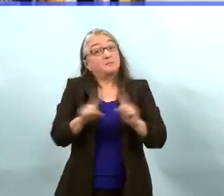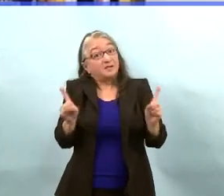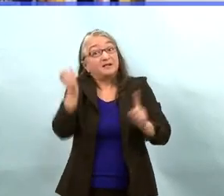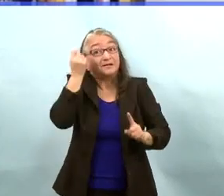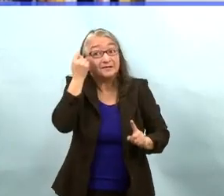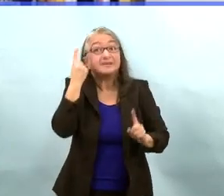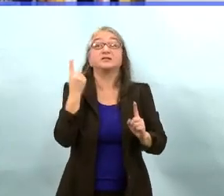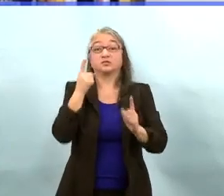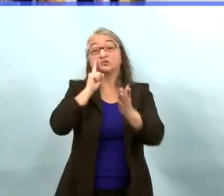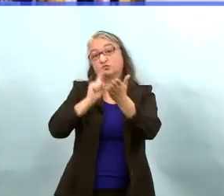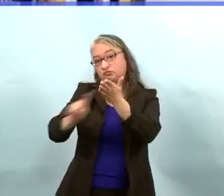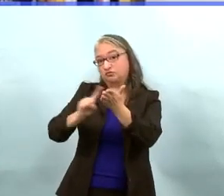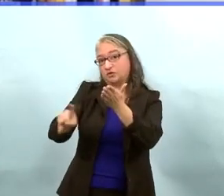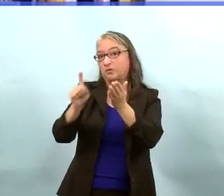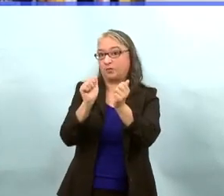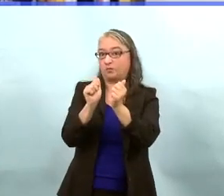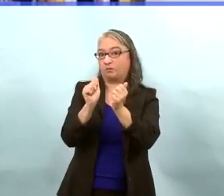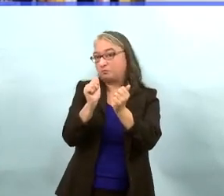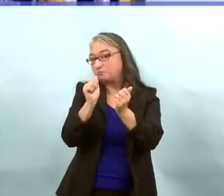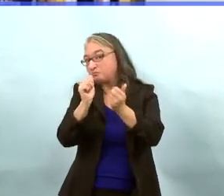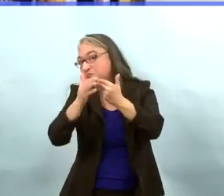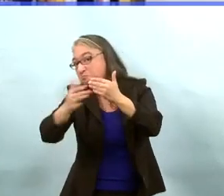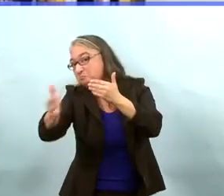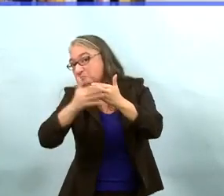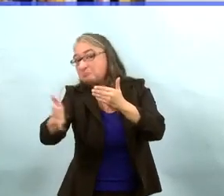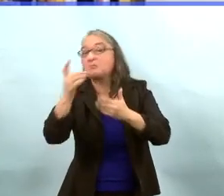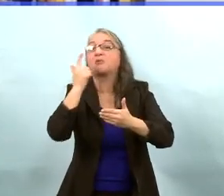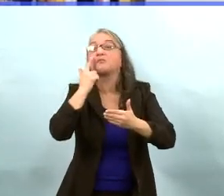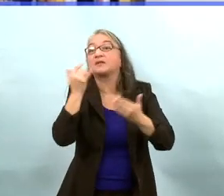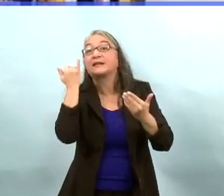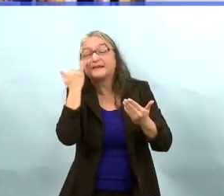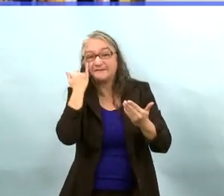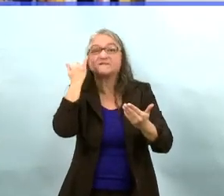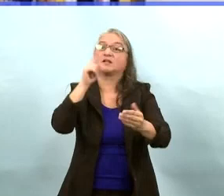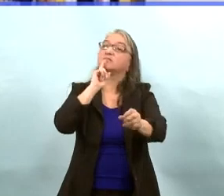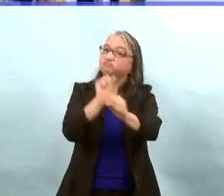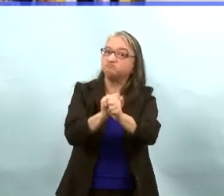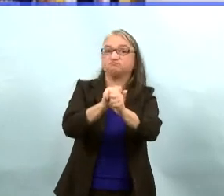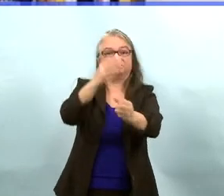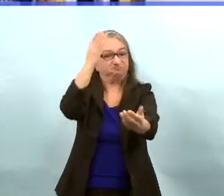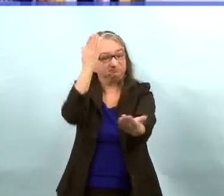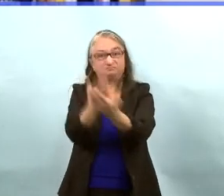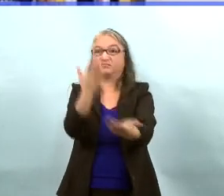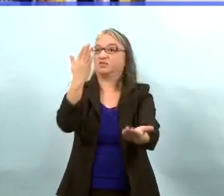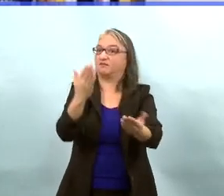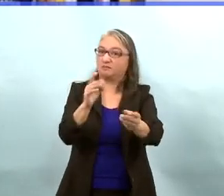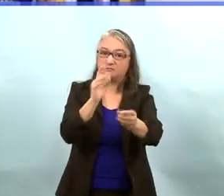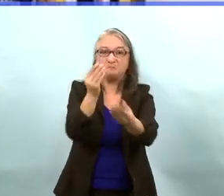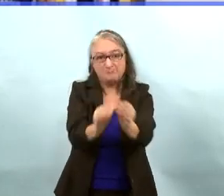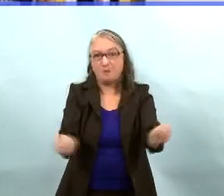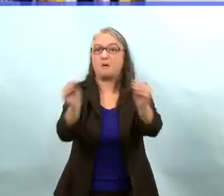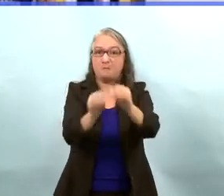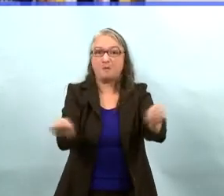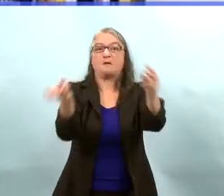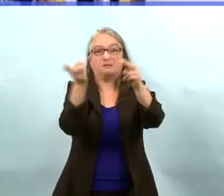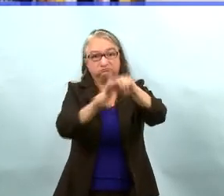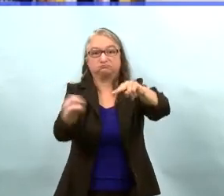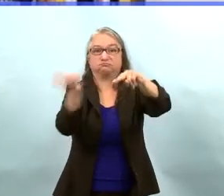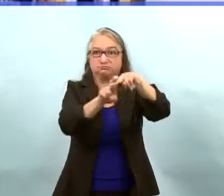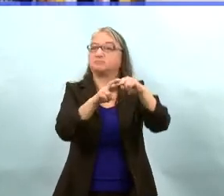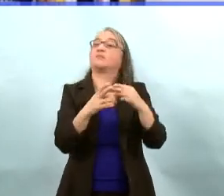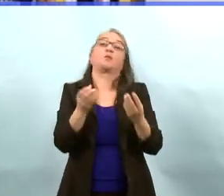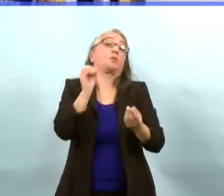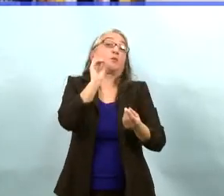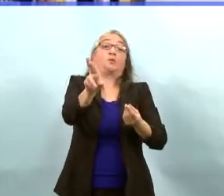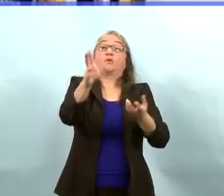va voir au niveau des données épidémiologiques. Si on commence à voir une augmentation du nombre de cas de maladies graves dans ce groupe d'âge, ou qu'il